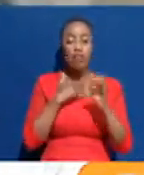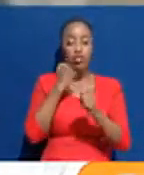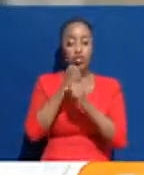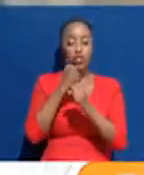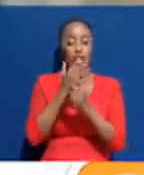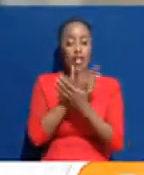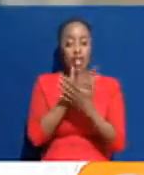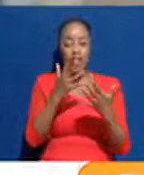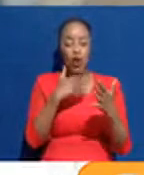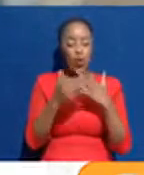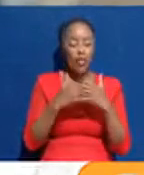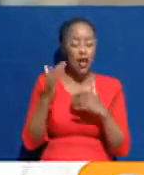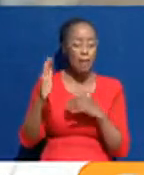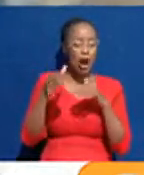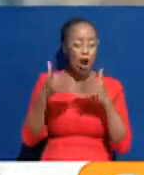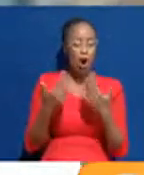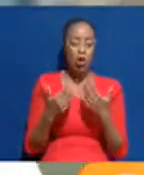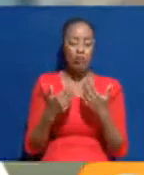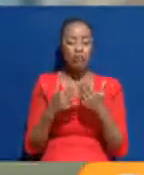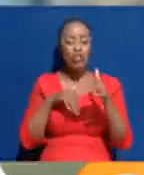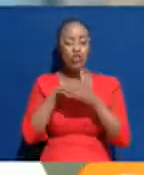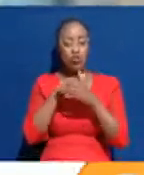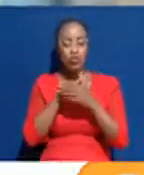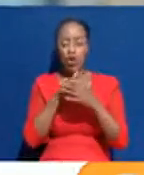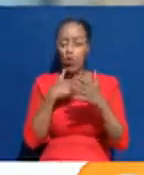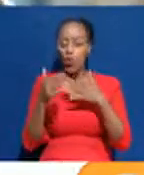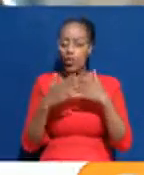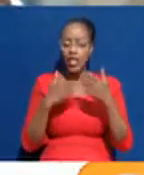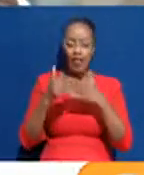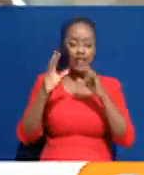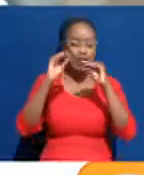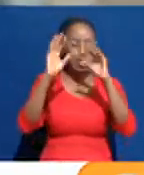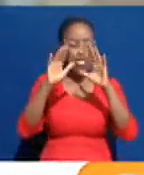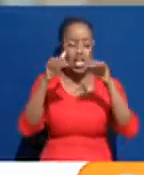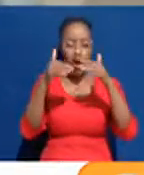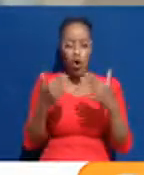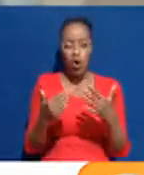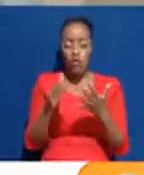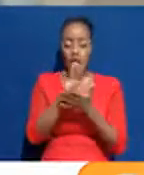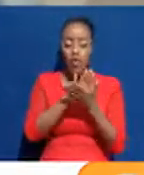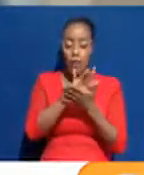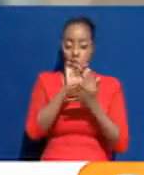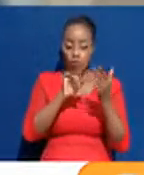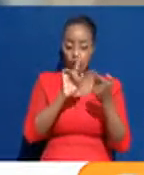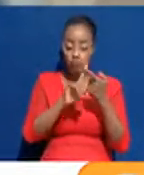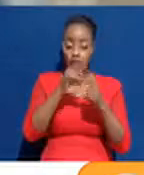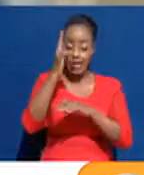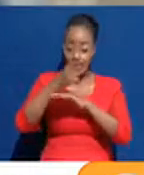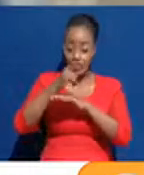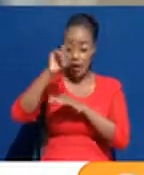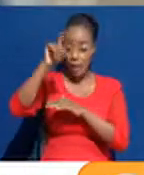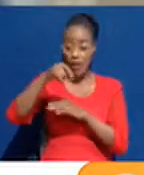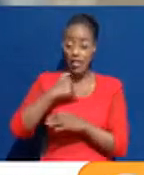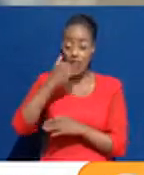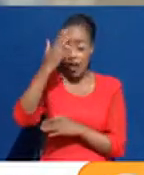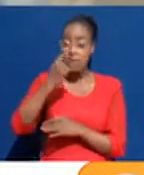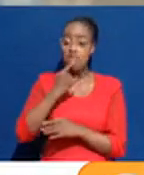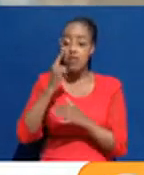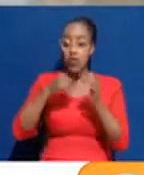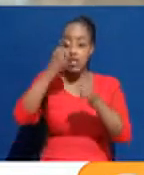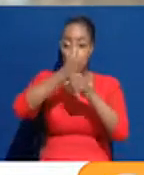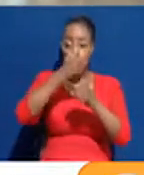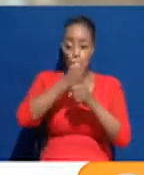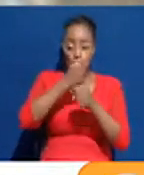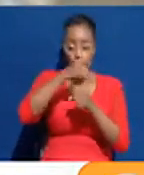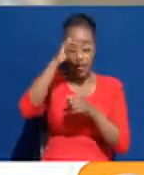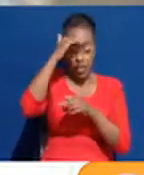anything, iwe makanga, iwe mpira, iwe nini, iwe mwalimu, cha msingi ya kwanza discipline. Sababu mimi naweza kuambia mimi nafanya kazi